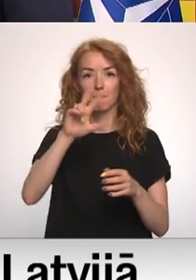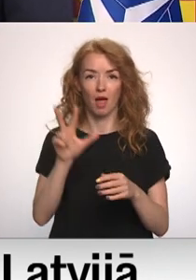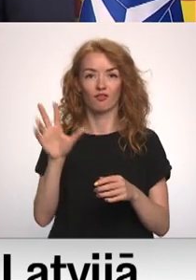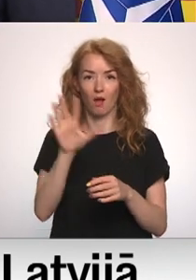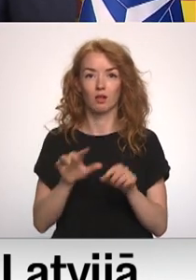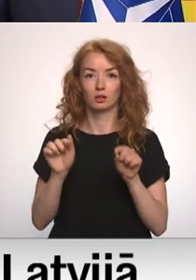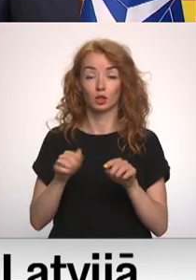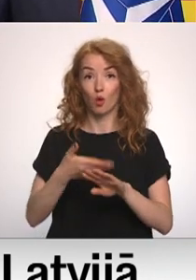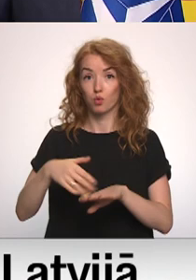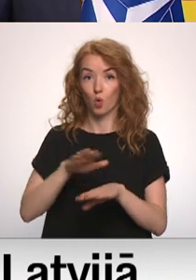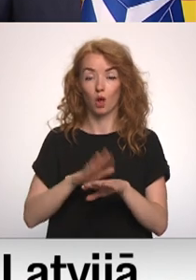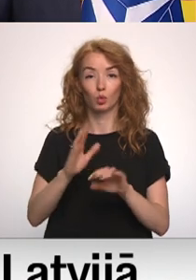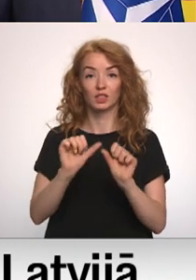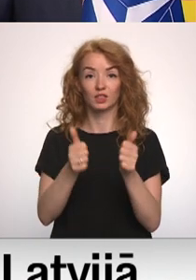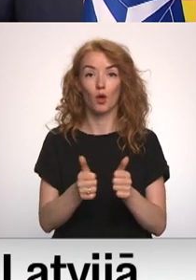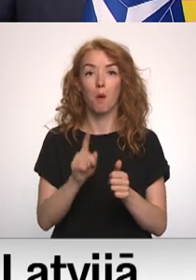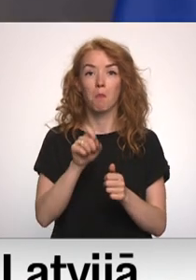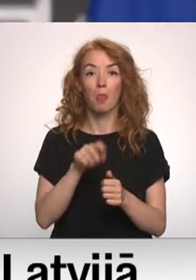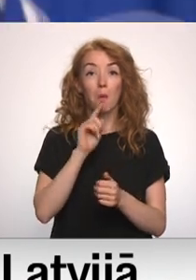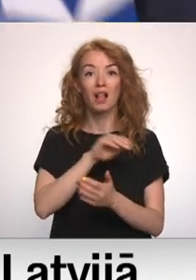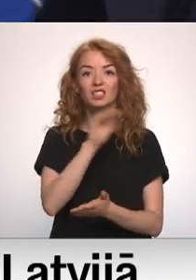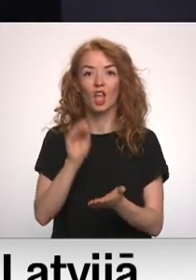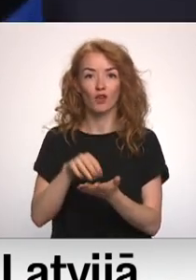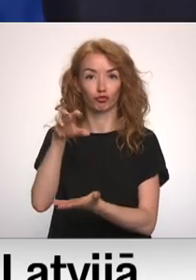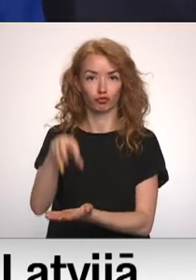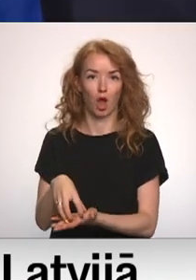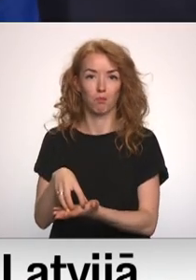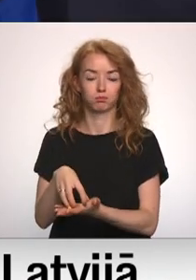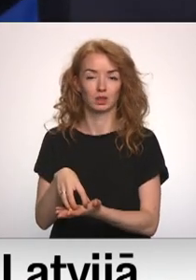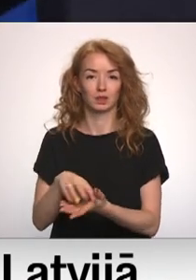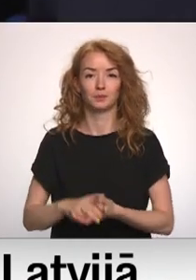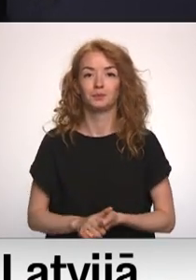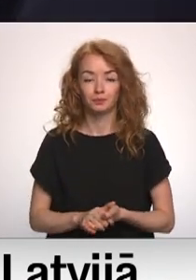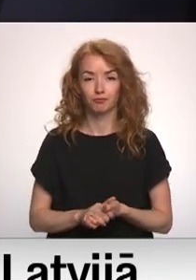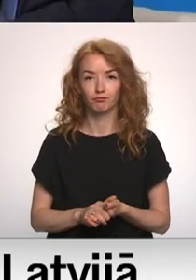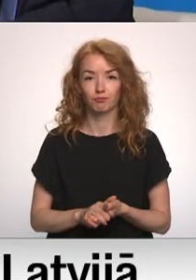bet, piemēram, Polijā tiks izveidots pat patstāvīgs štābs. Un lūk, ko teica ASV prezidents.